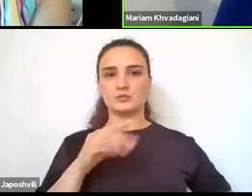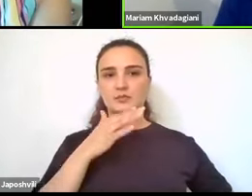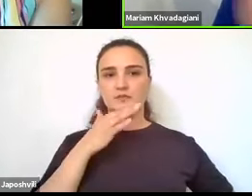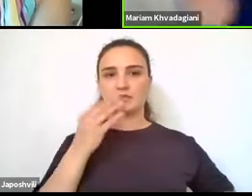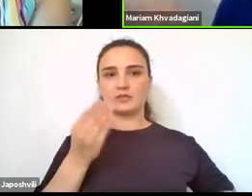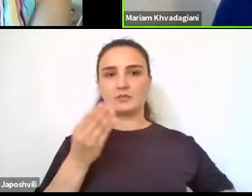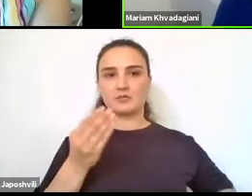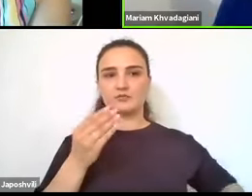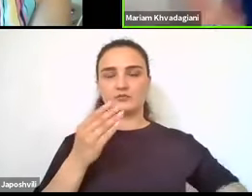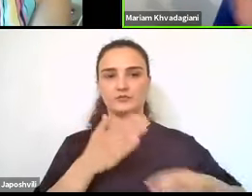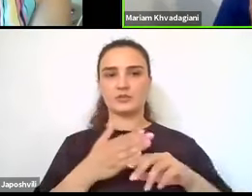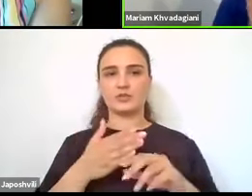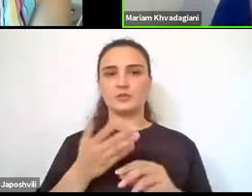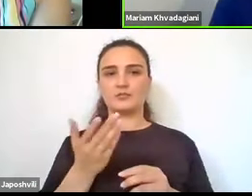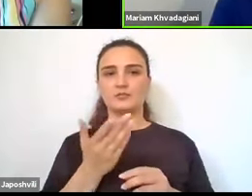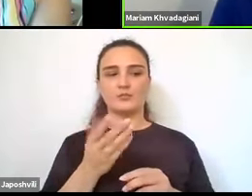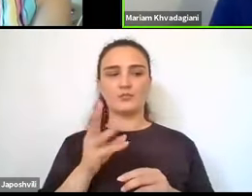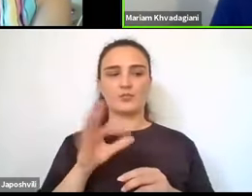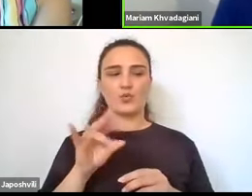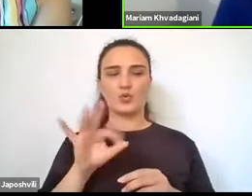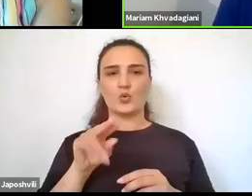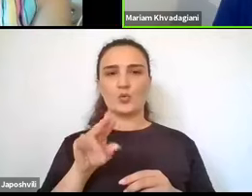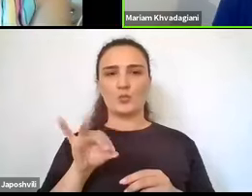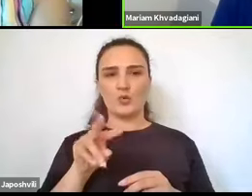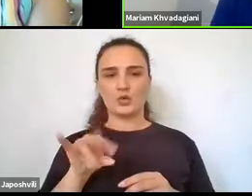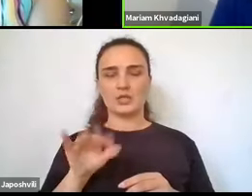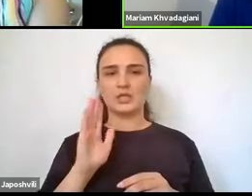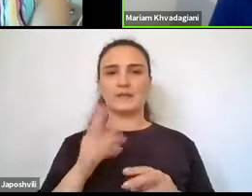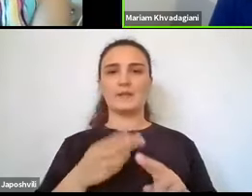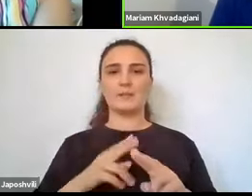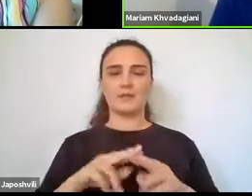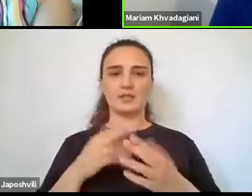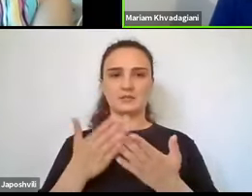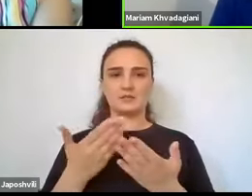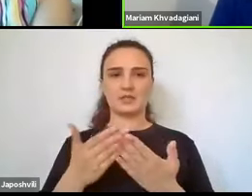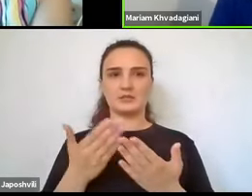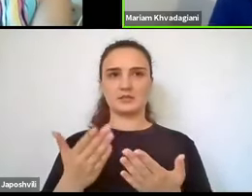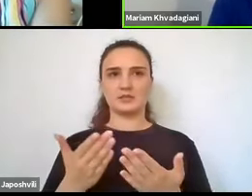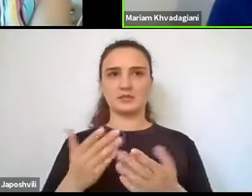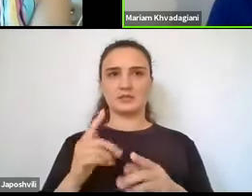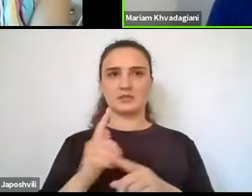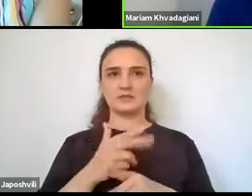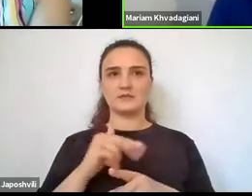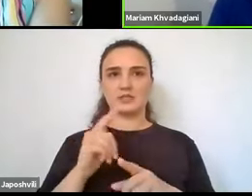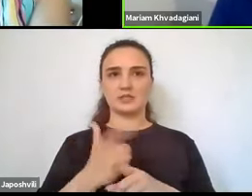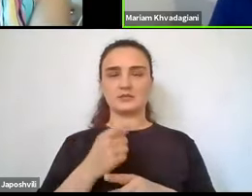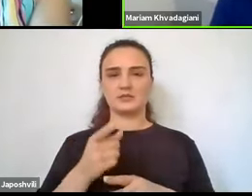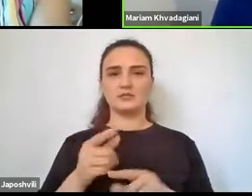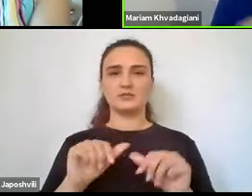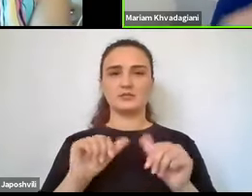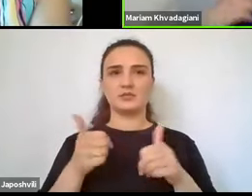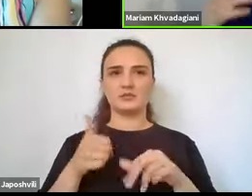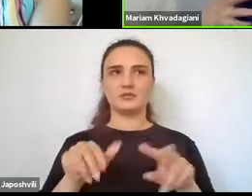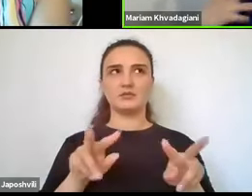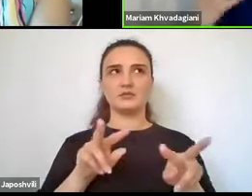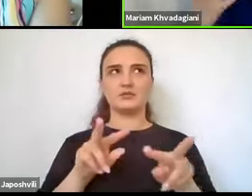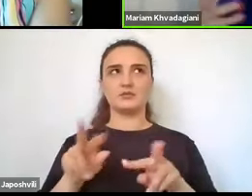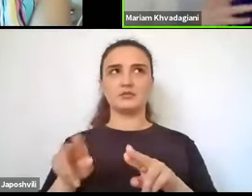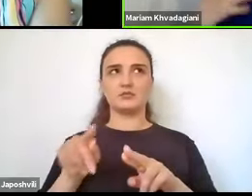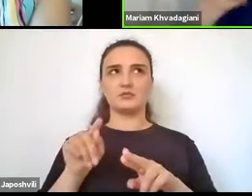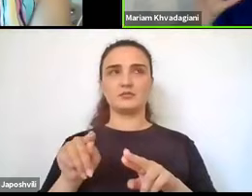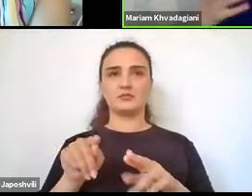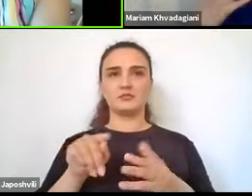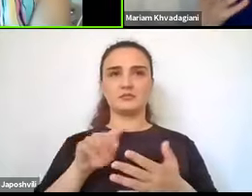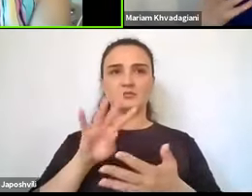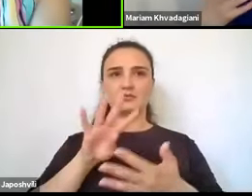თამაში იქნება ეს მონოპოლი იქნება ეს ისევ და ისევ რაღაცა მსგავსი კროსვორდის